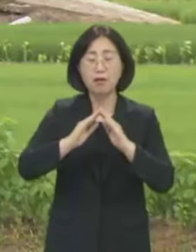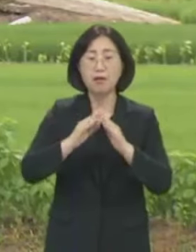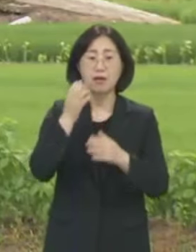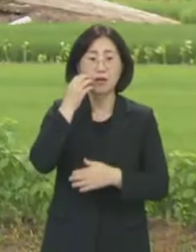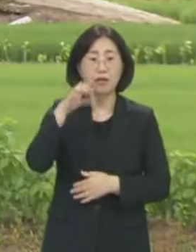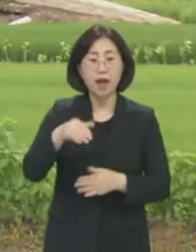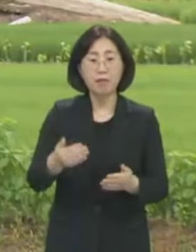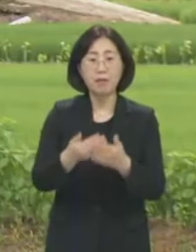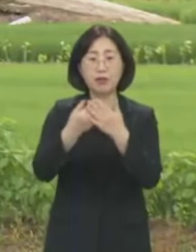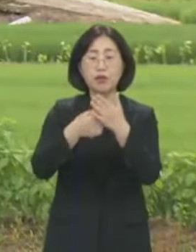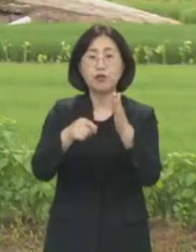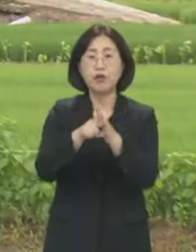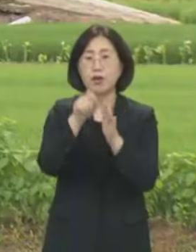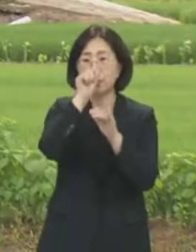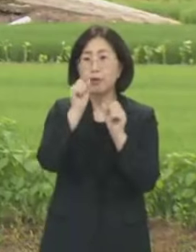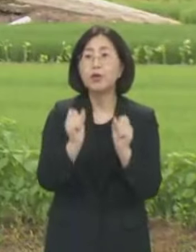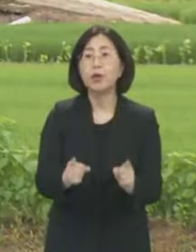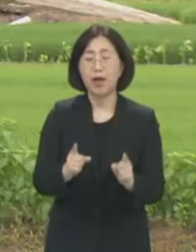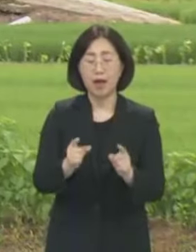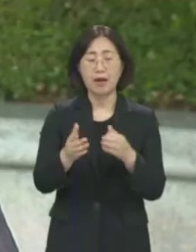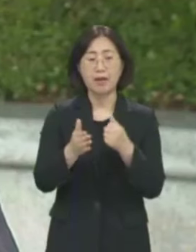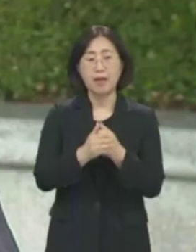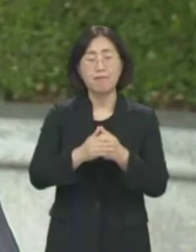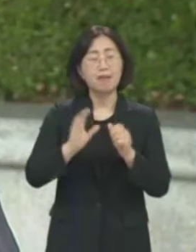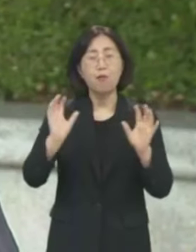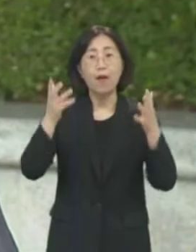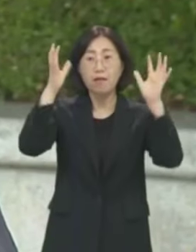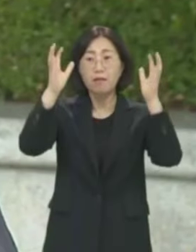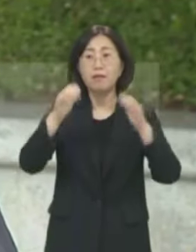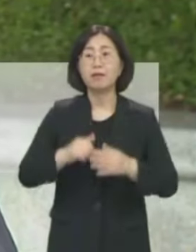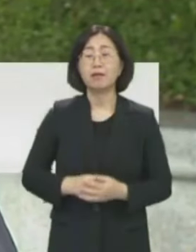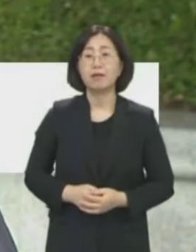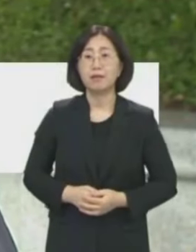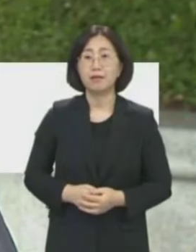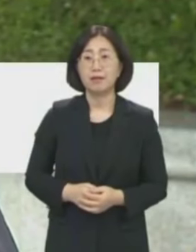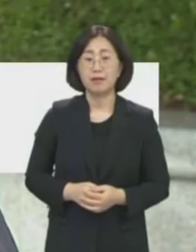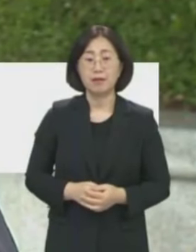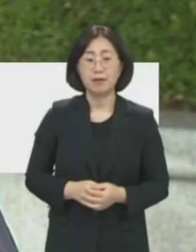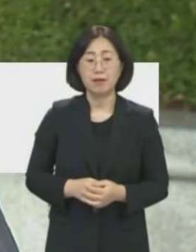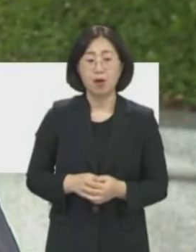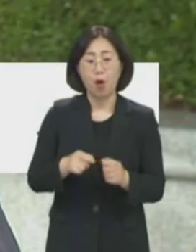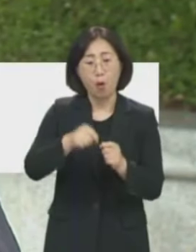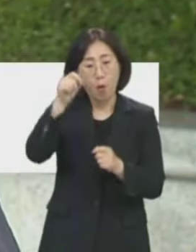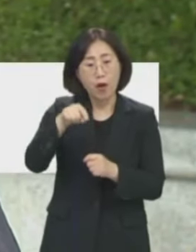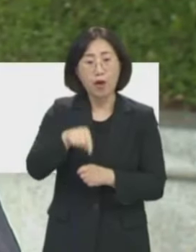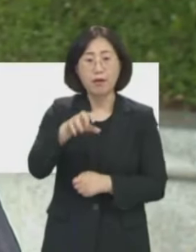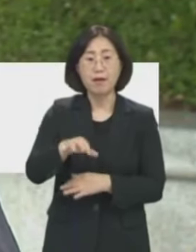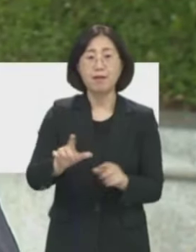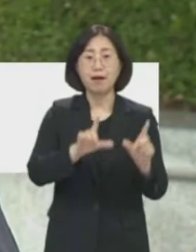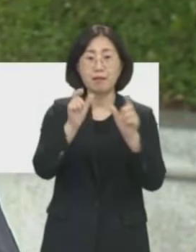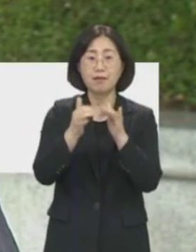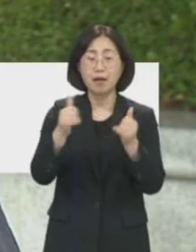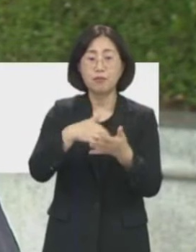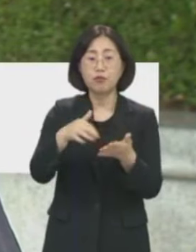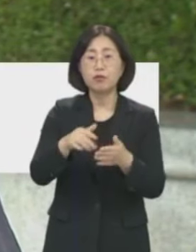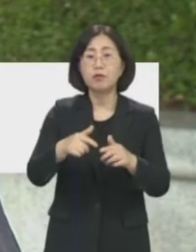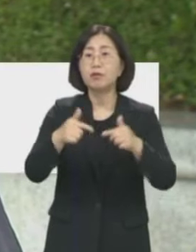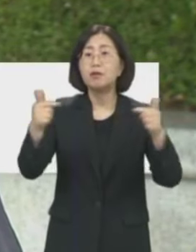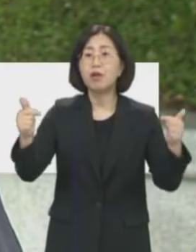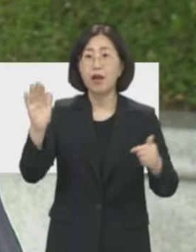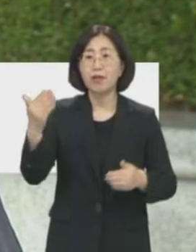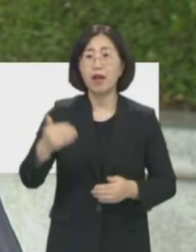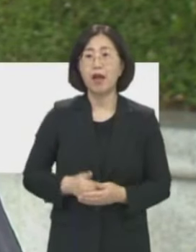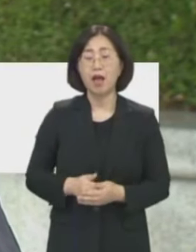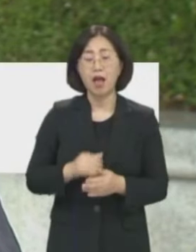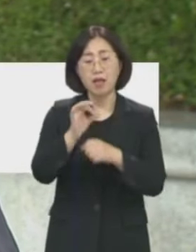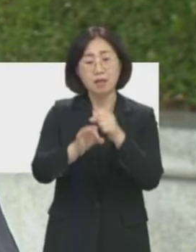마지막 기회라며 적극 환영하고 나섰습니다. 최대형 생활 인구를 늘려야 된다고 저는 봅니다. 천양군이